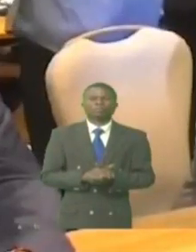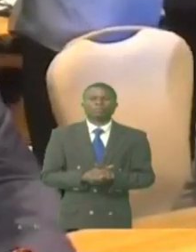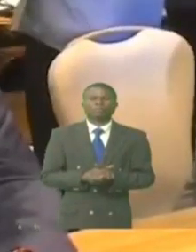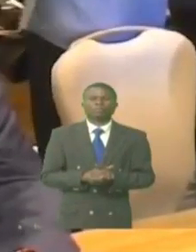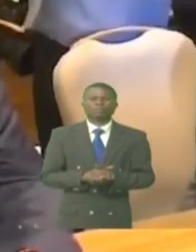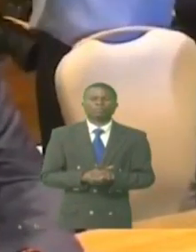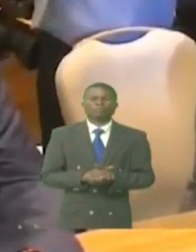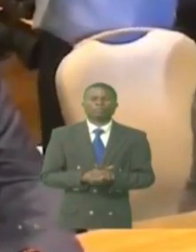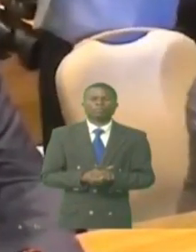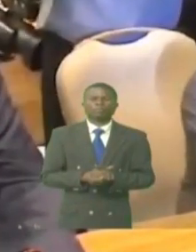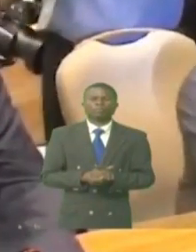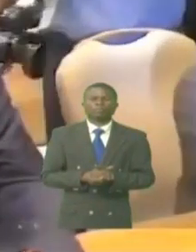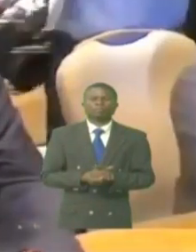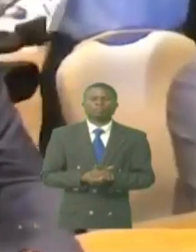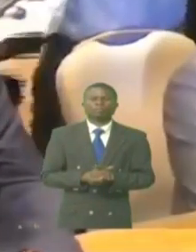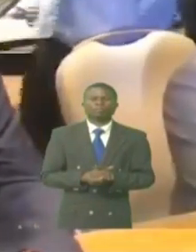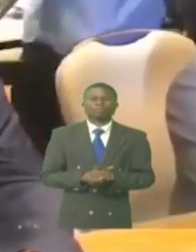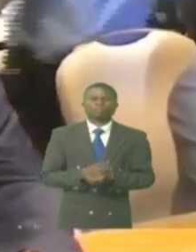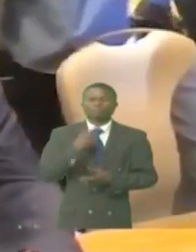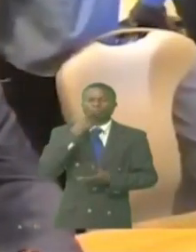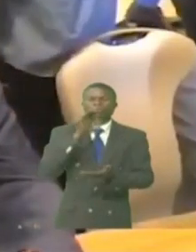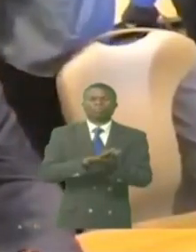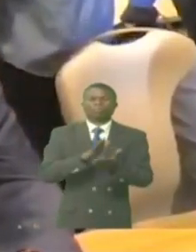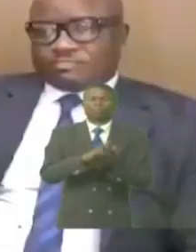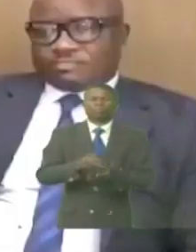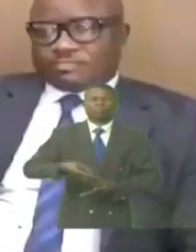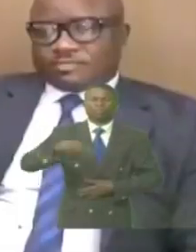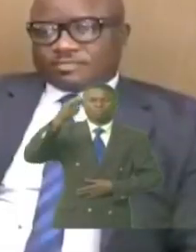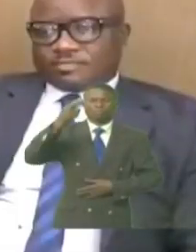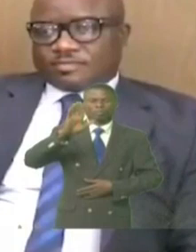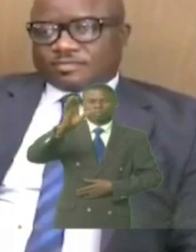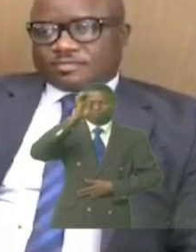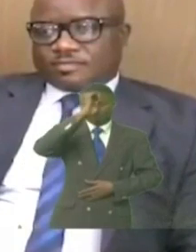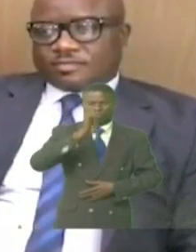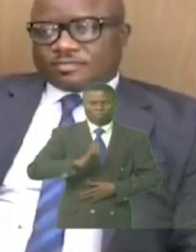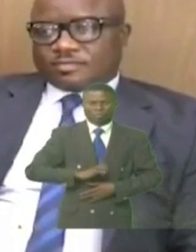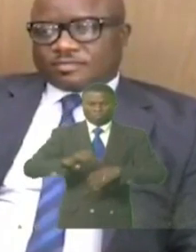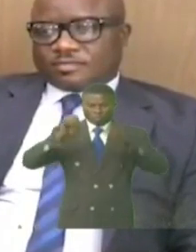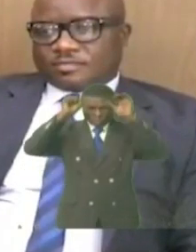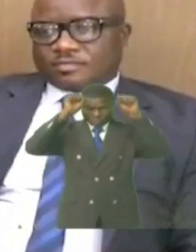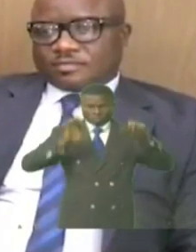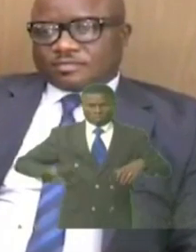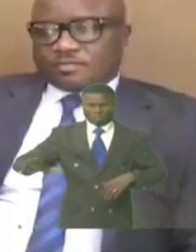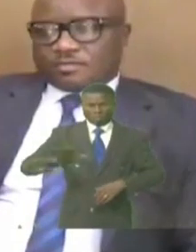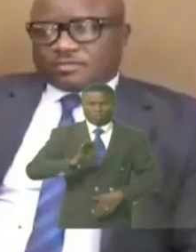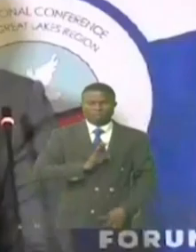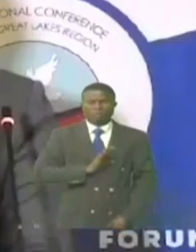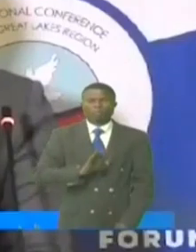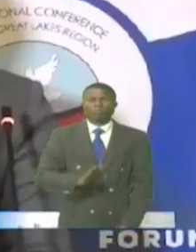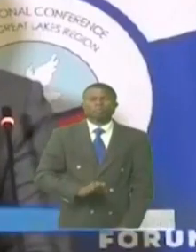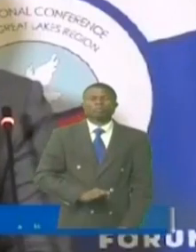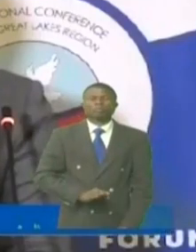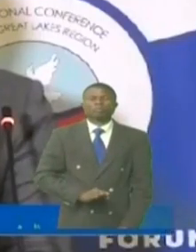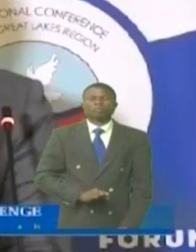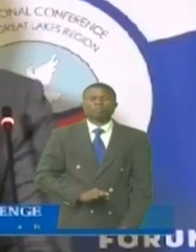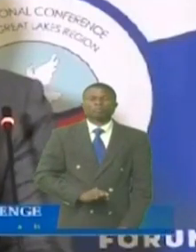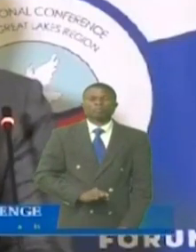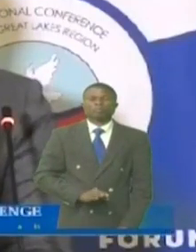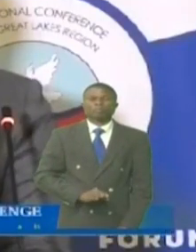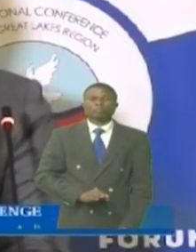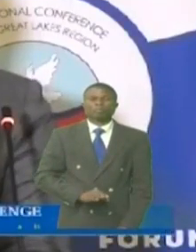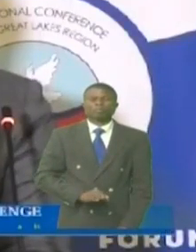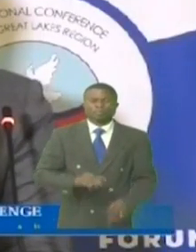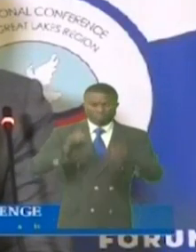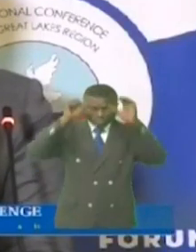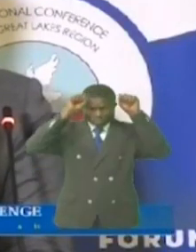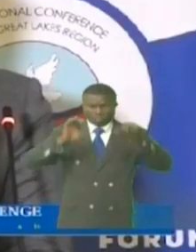rendre un hommage mérité à son Excellence Monsieur Félix-Antoine Tshisekedi Tshilombo, président